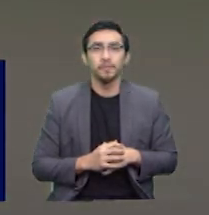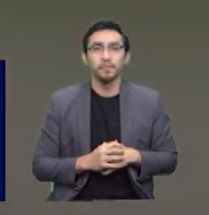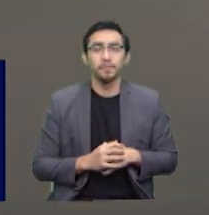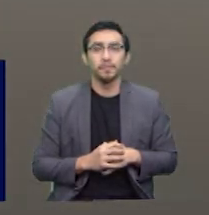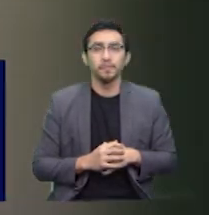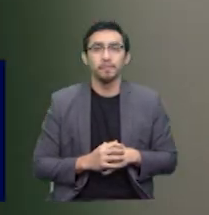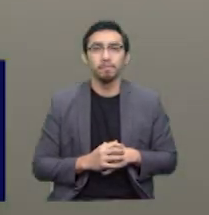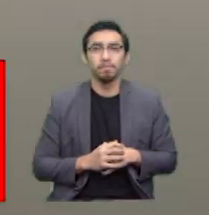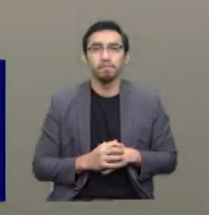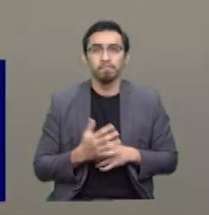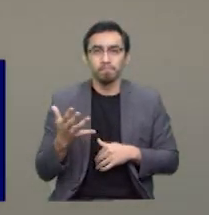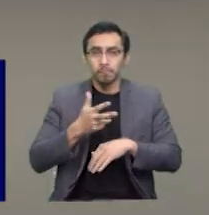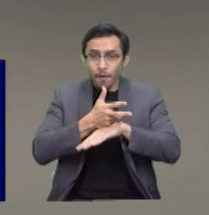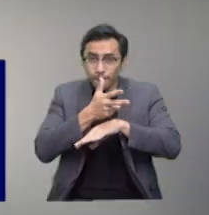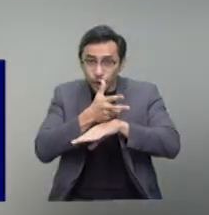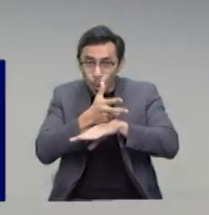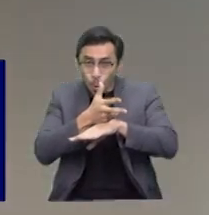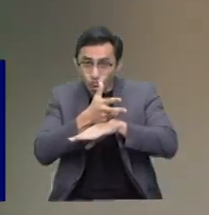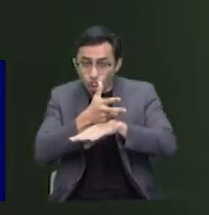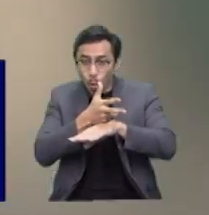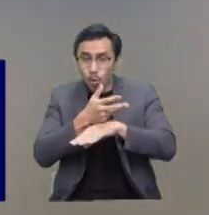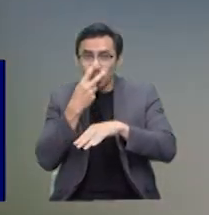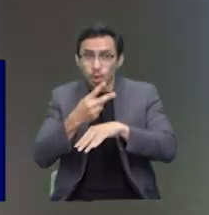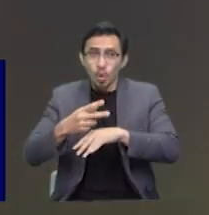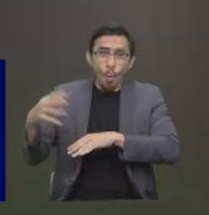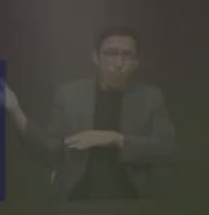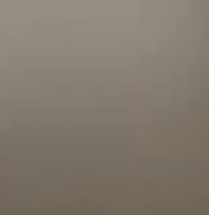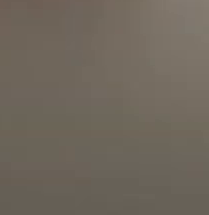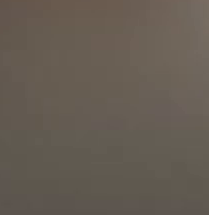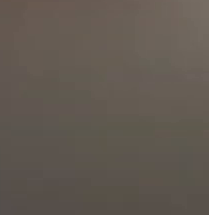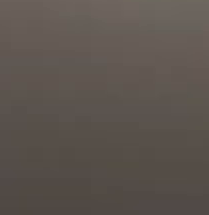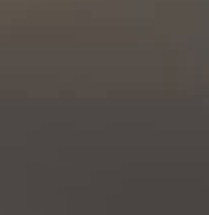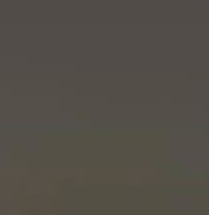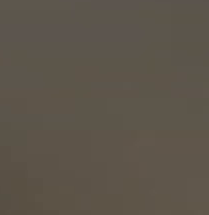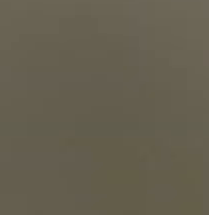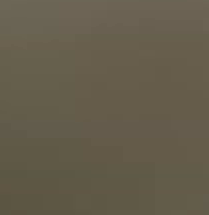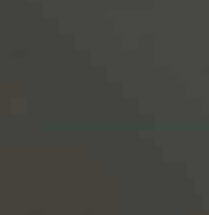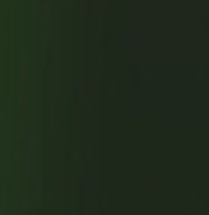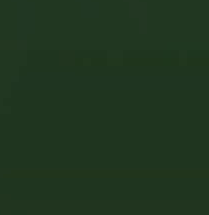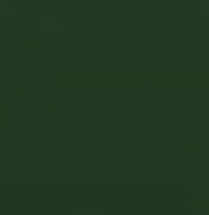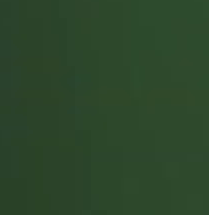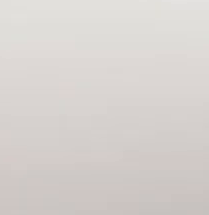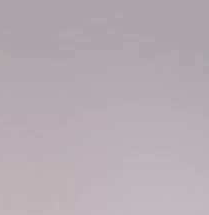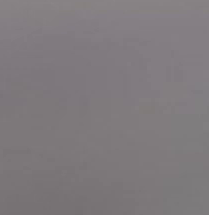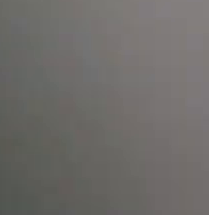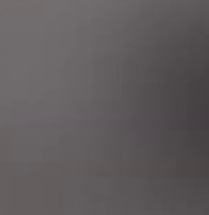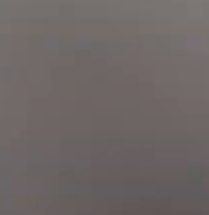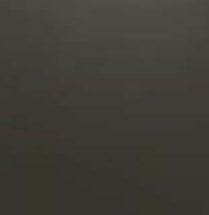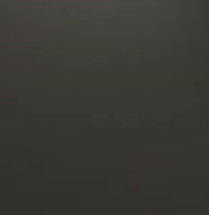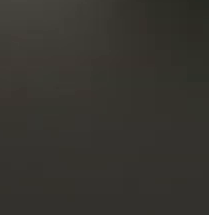Video amatir merekam angin puting beliung menerjang kawasan pertokoan di Jalan Raya Pandeglang Labuan, Kecamatan Cimanuk, Kabupaten Pandeglang,